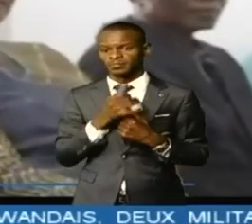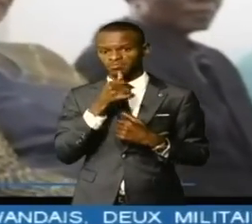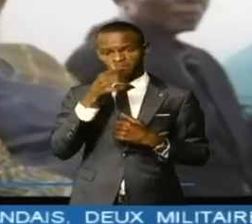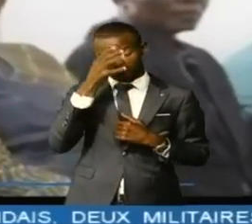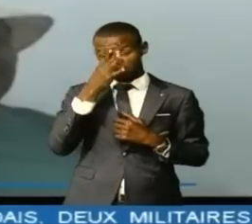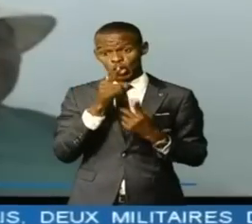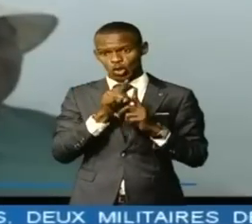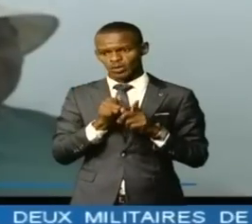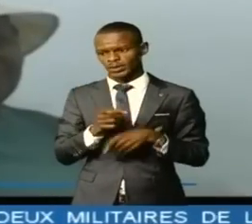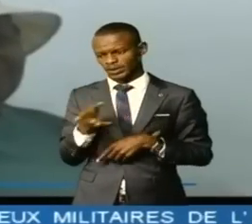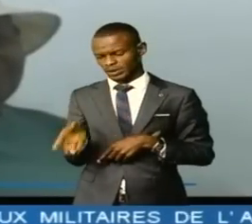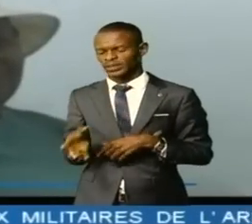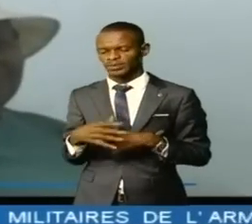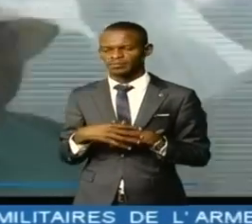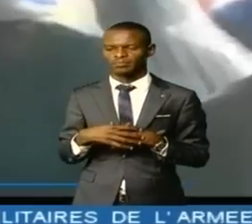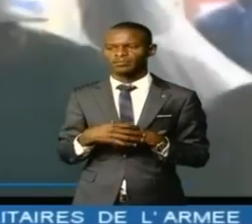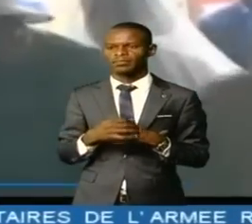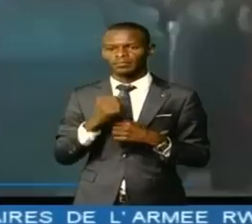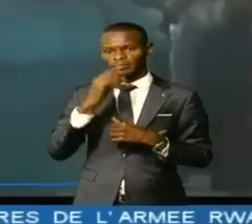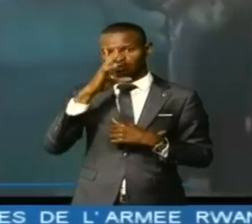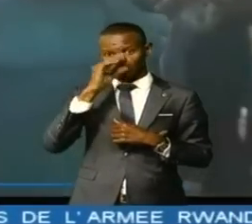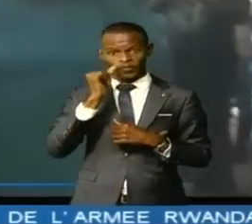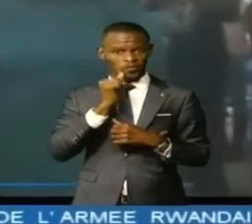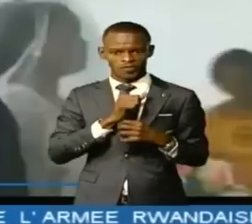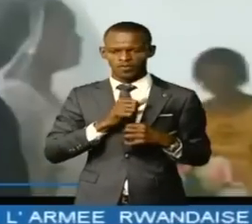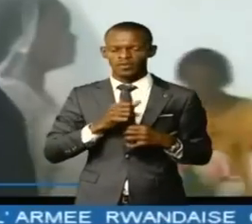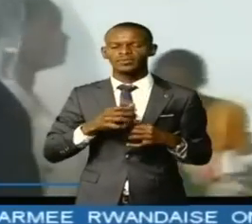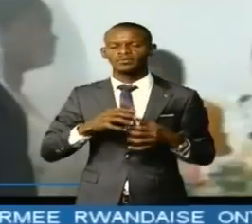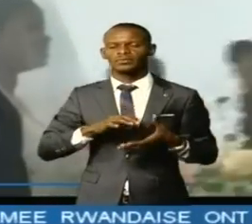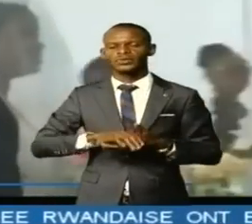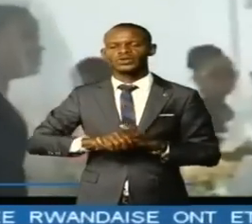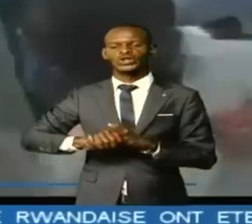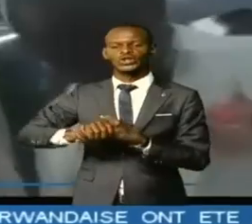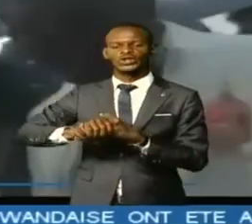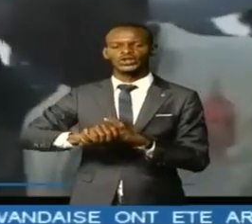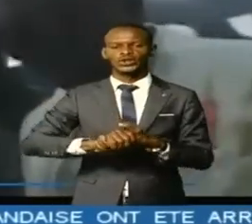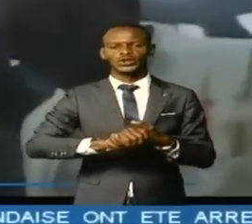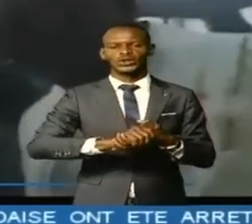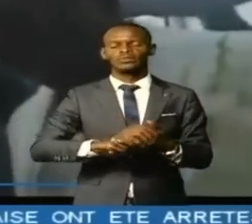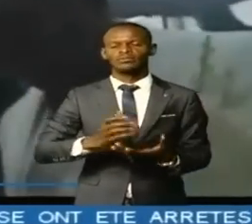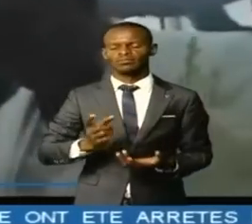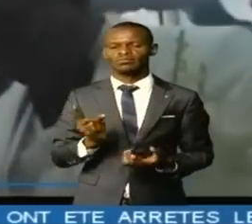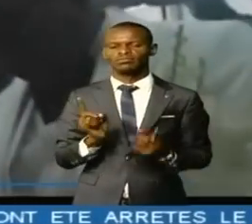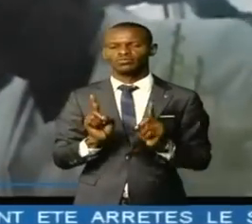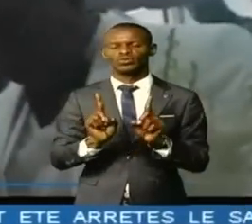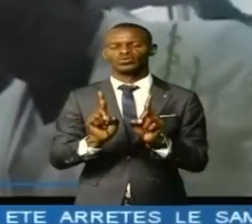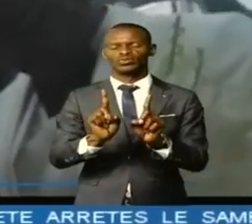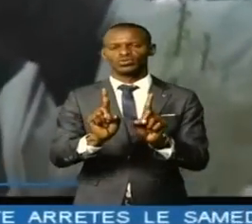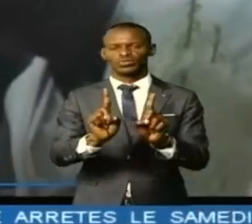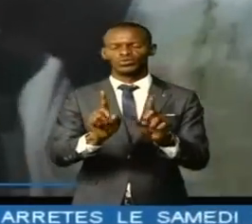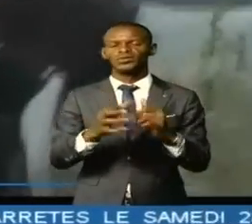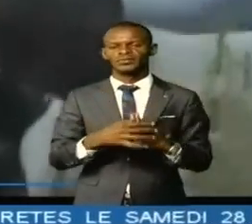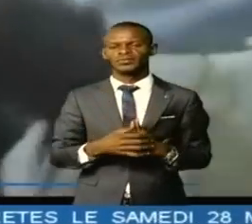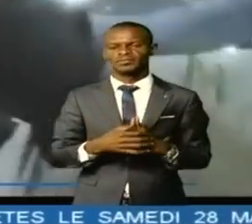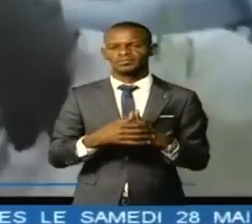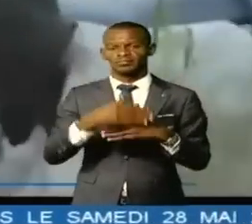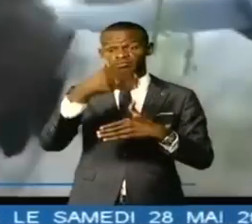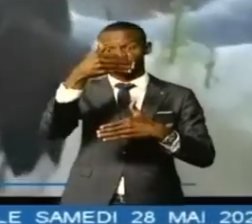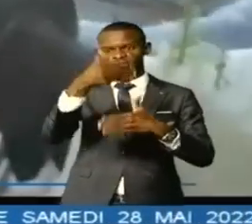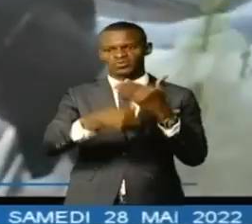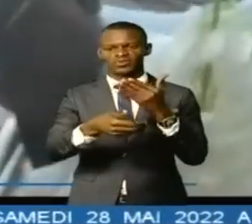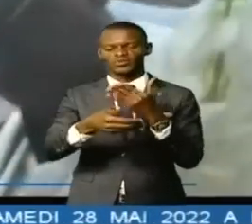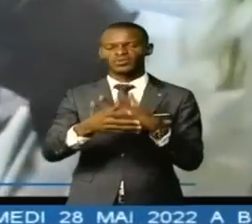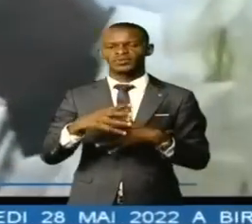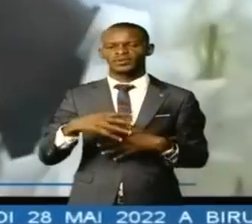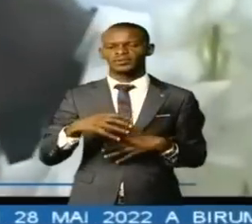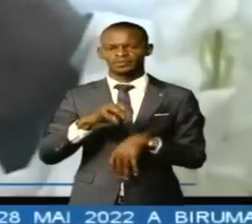ont escortés côte à côte, le nouveau marié ont reçu la bénédiction divine et se sont engagés pour une union garantie par